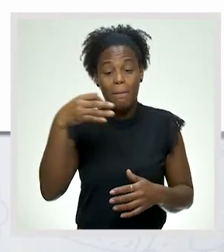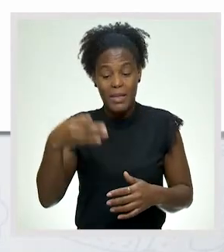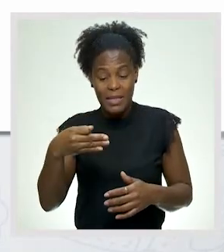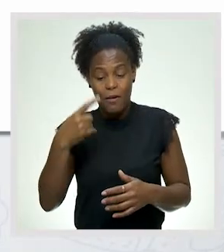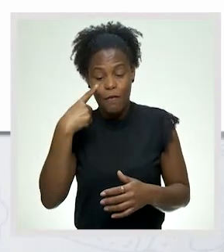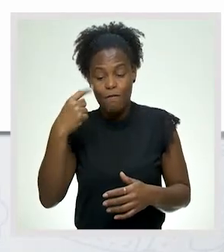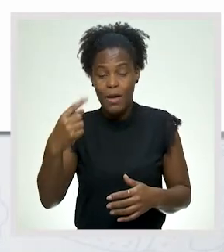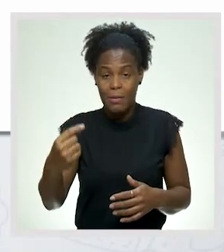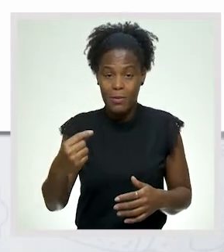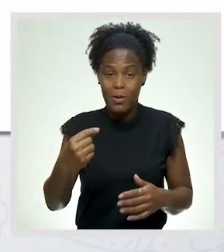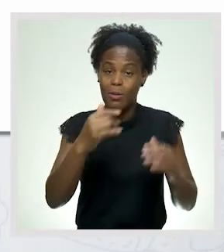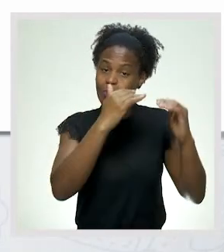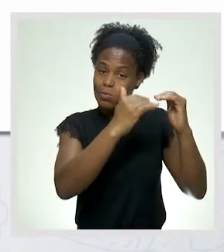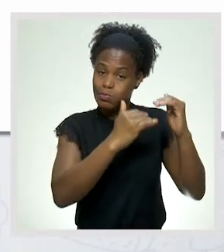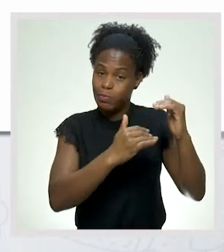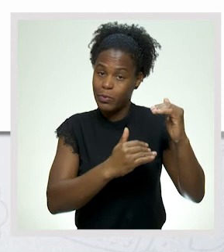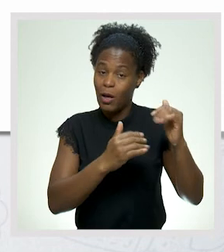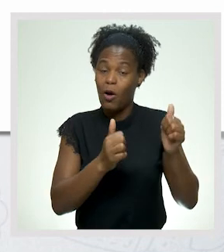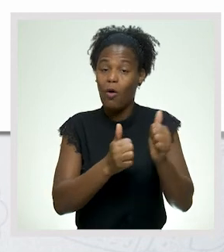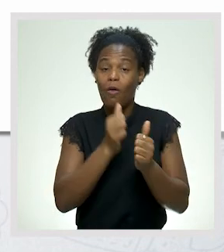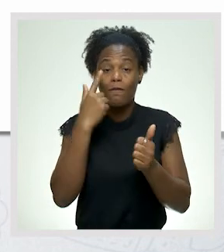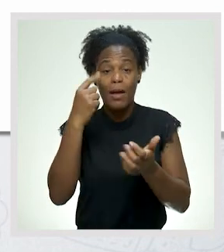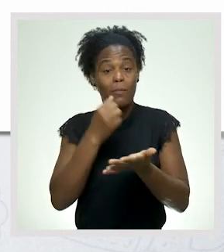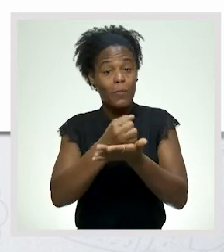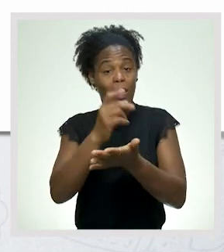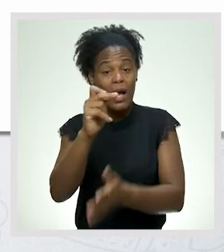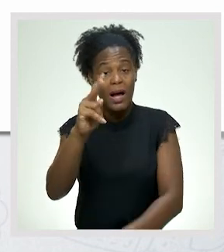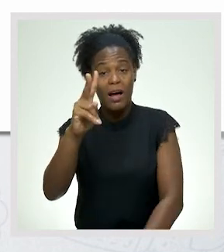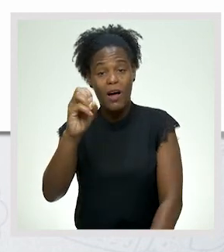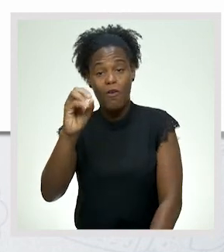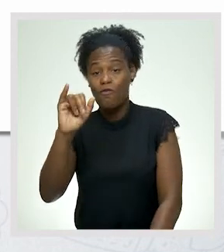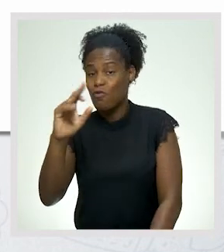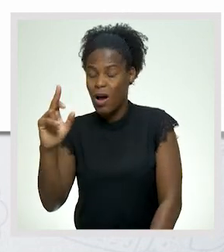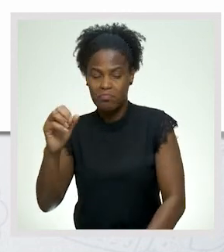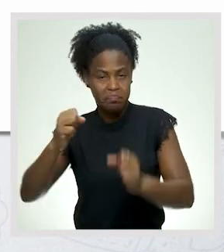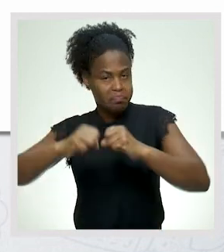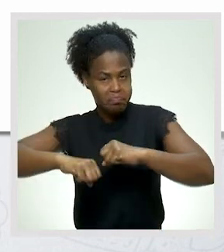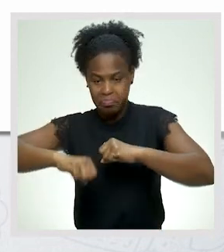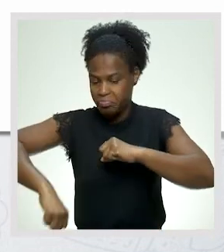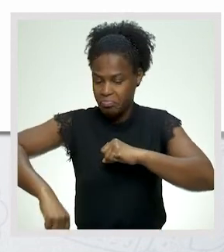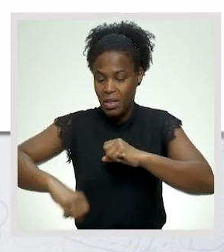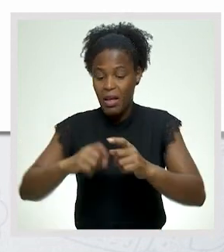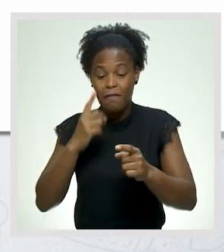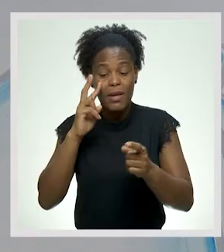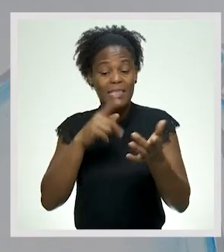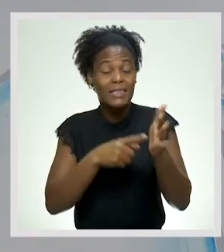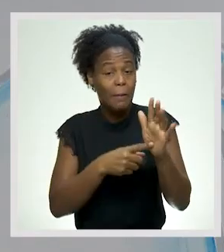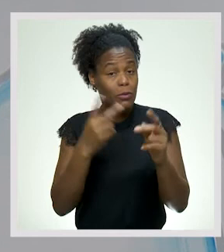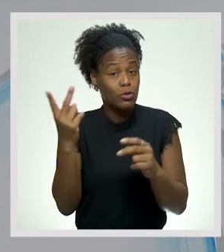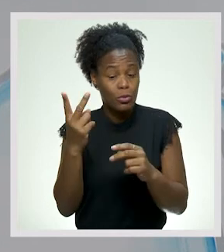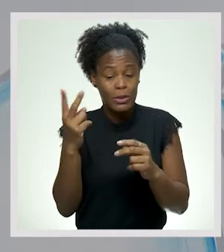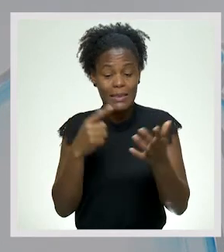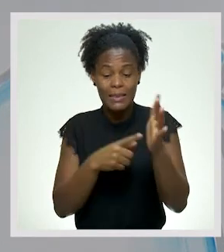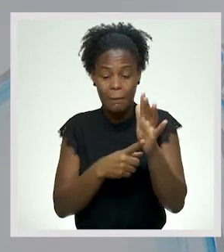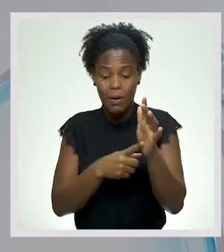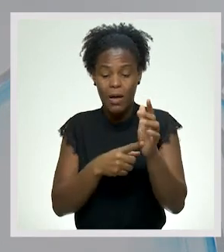passé des verbes conjugués avec avoir ne s'accorde pas. Regardez les deux exemples, vous